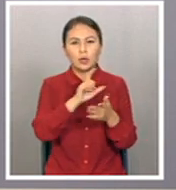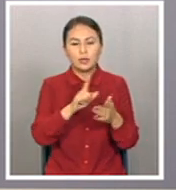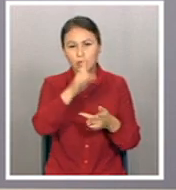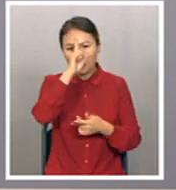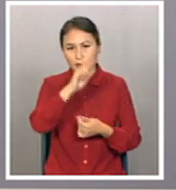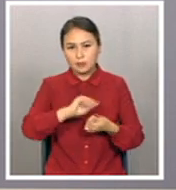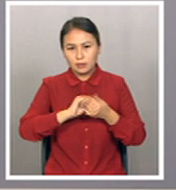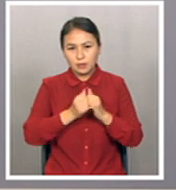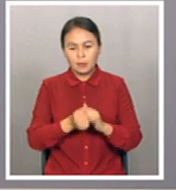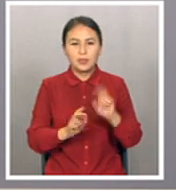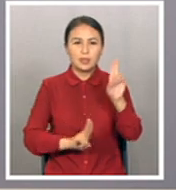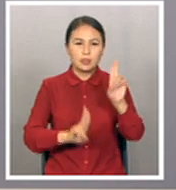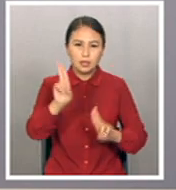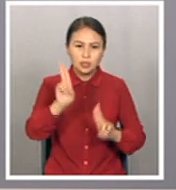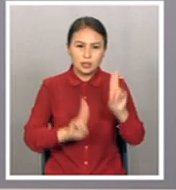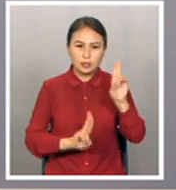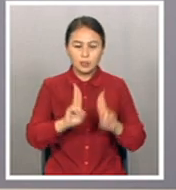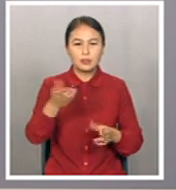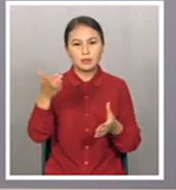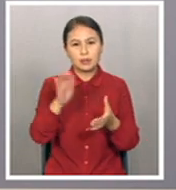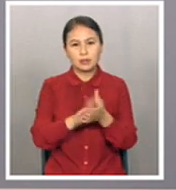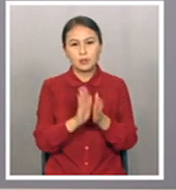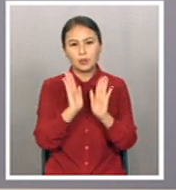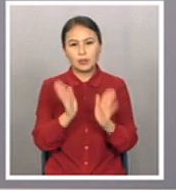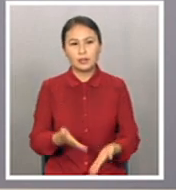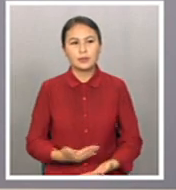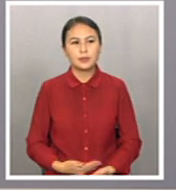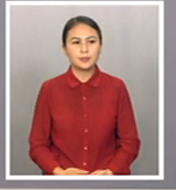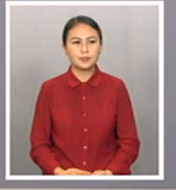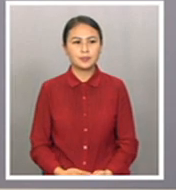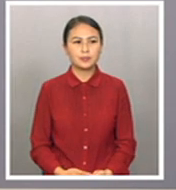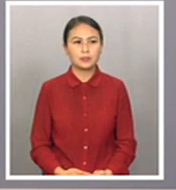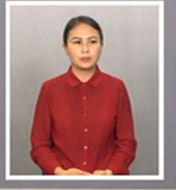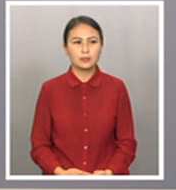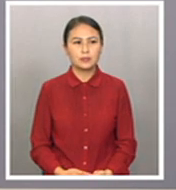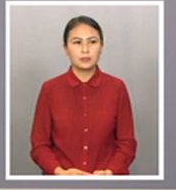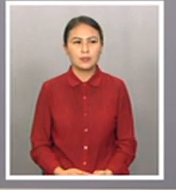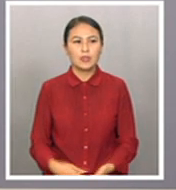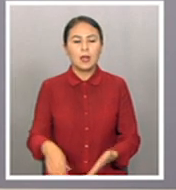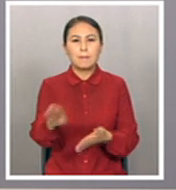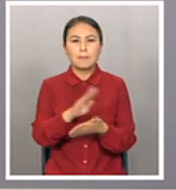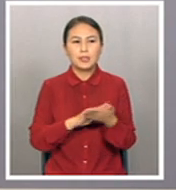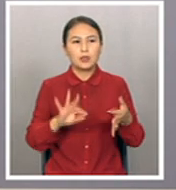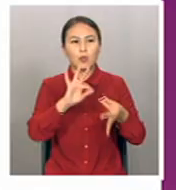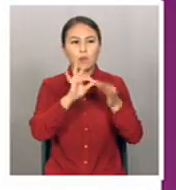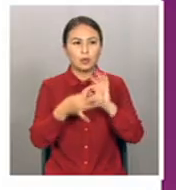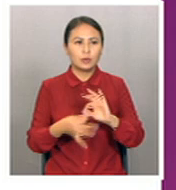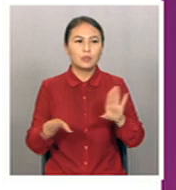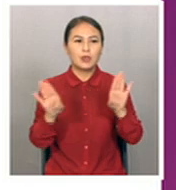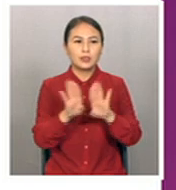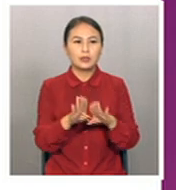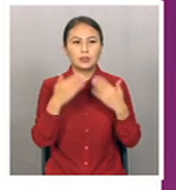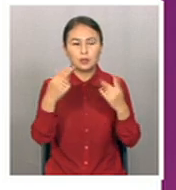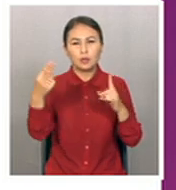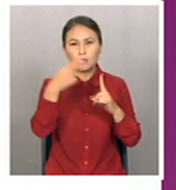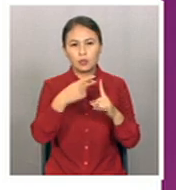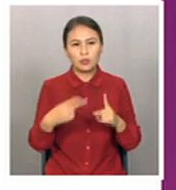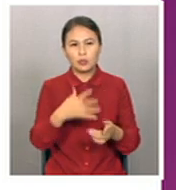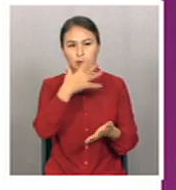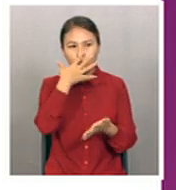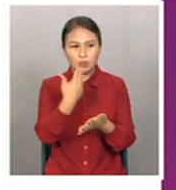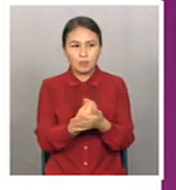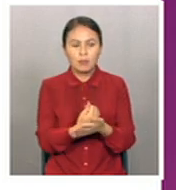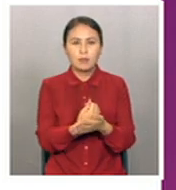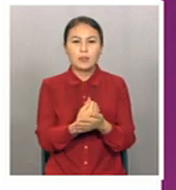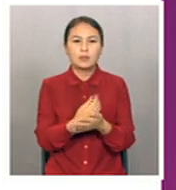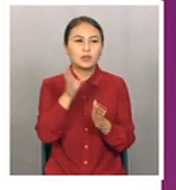жаттаудың ережелерімен таныс болайық. Мәнерлеп оқу дегеніміз мәтінді,